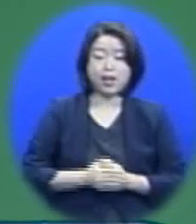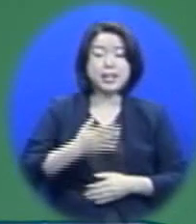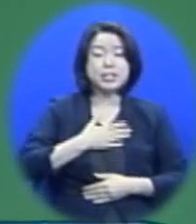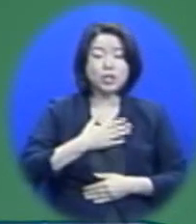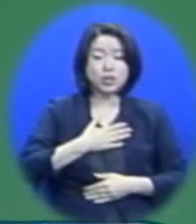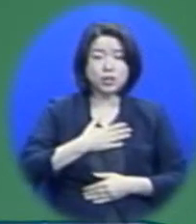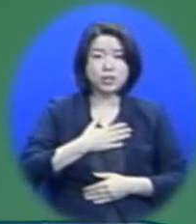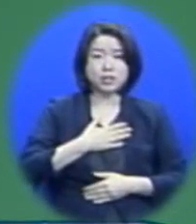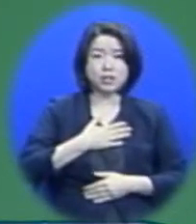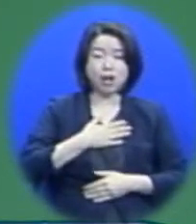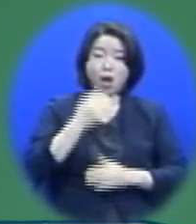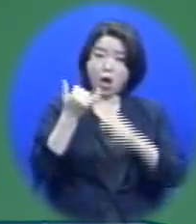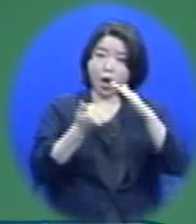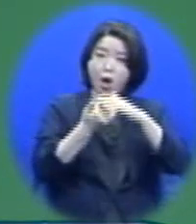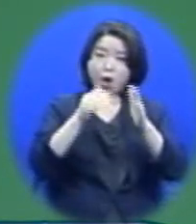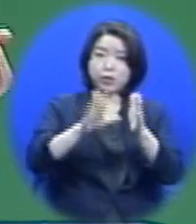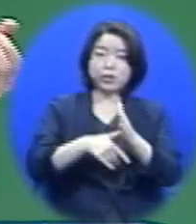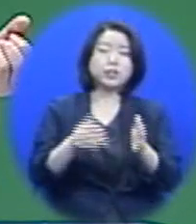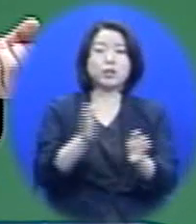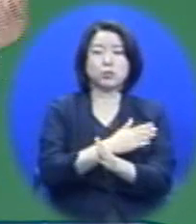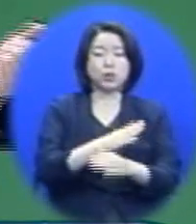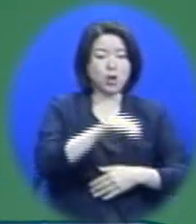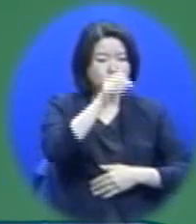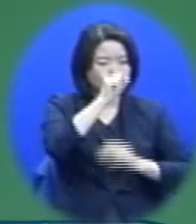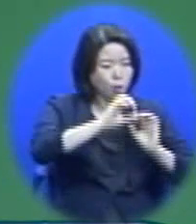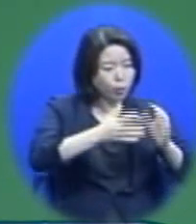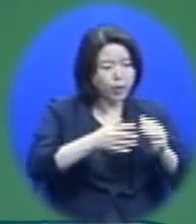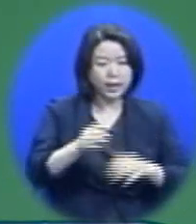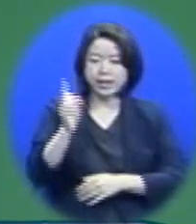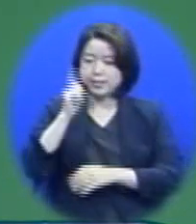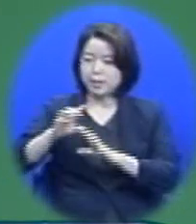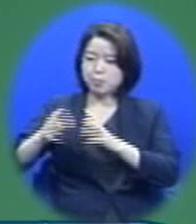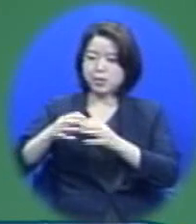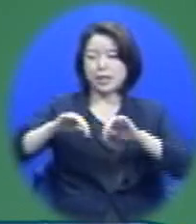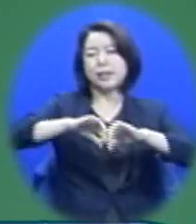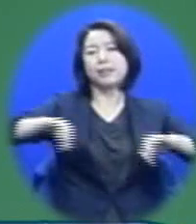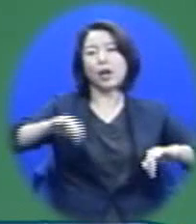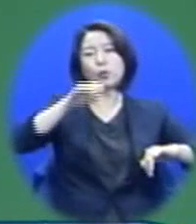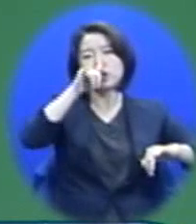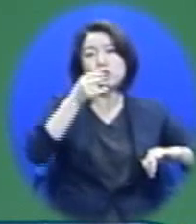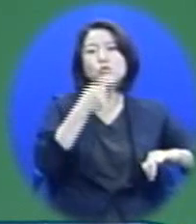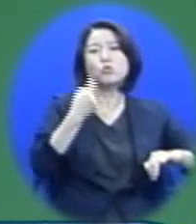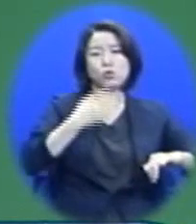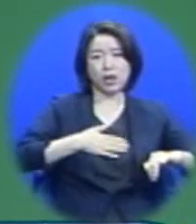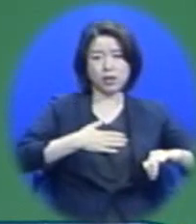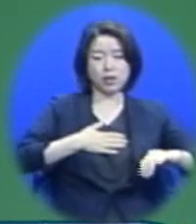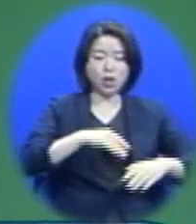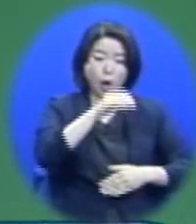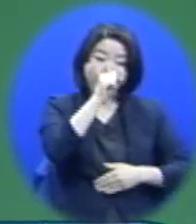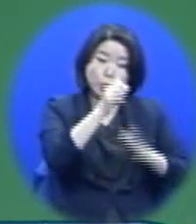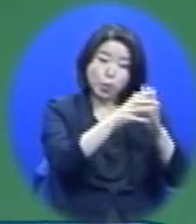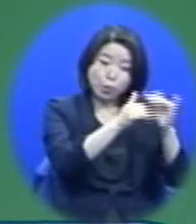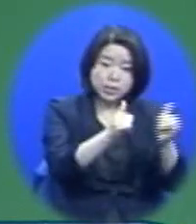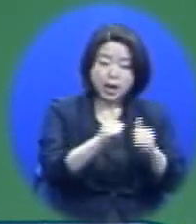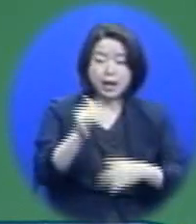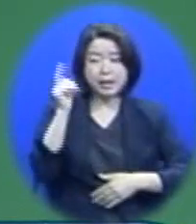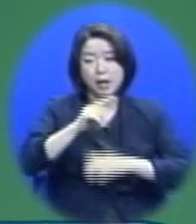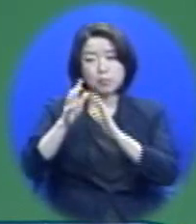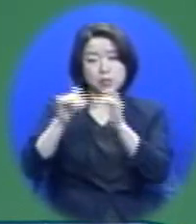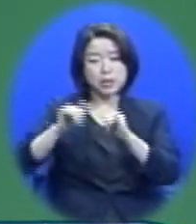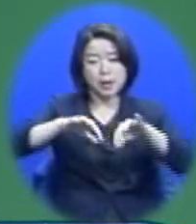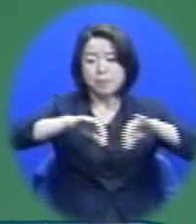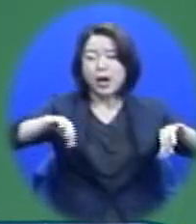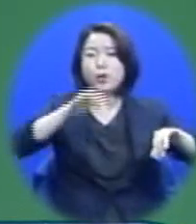때부터 좋은 나라, 나쁜 나라가 따로 있는 줄 알았어요. 좋은 사람, 나쁜 사람이 따로 있는 줄